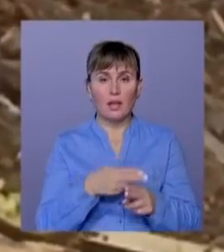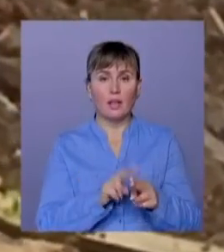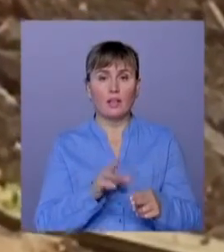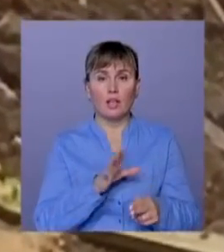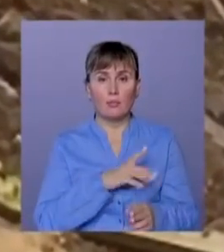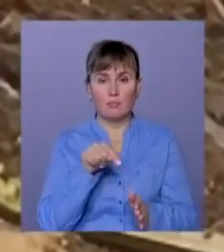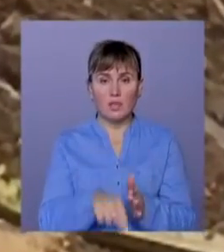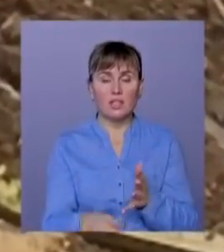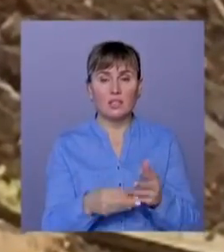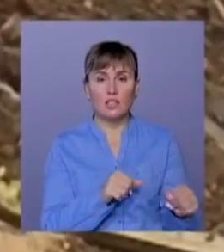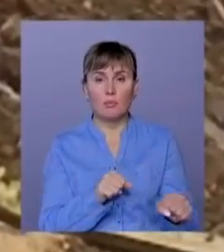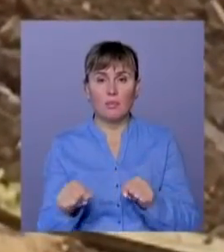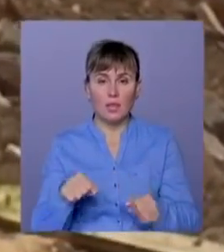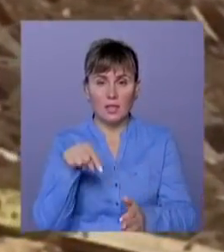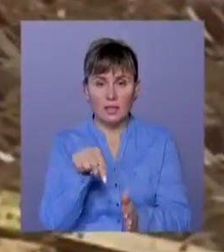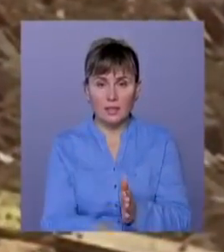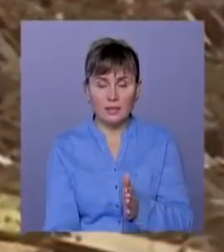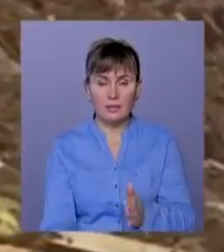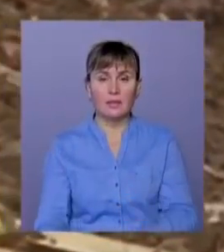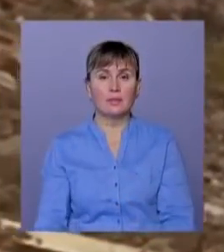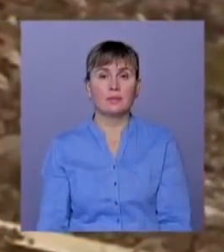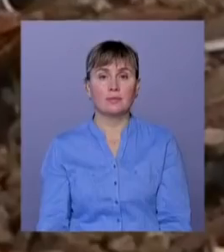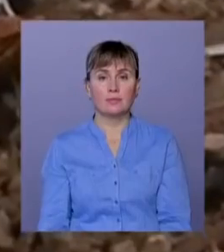спровоцировало извержение вулкана Анак-Кракатау.